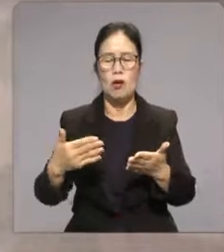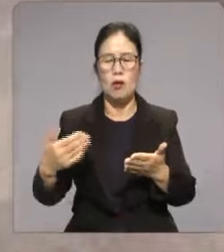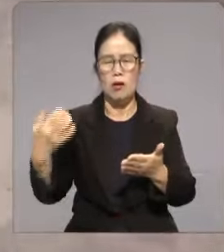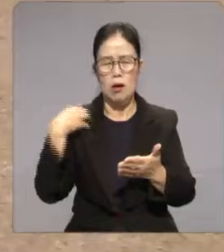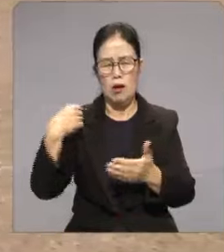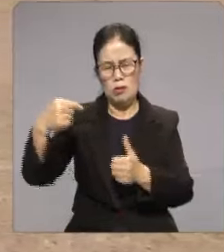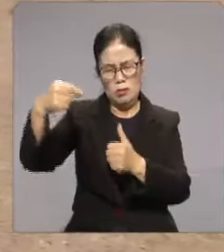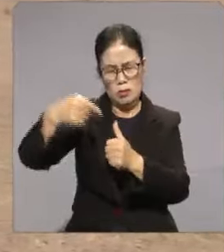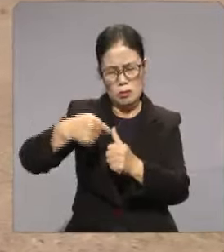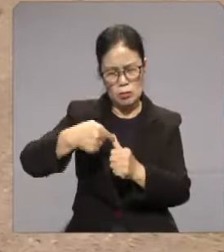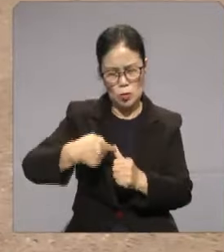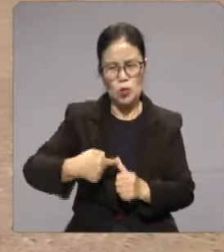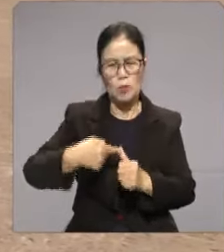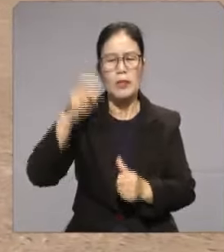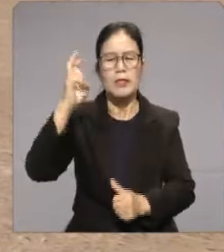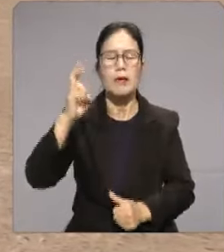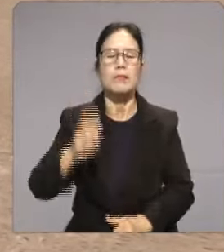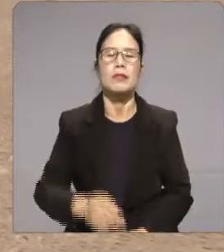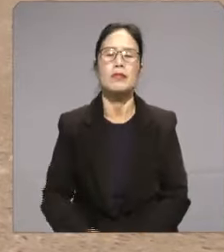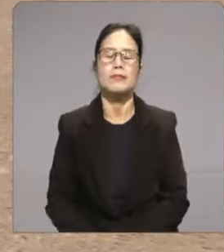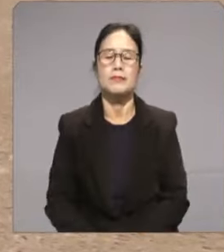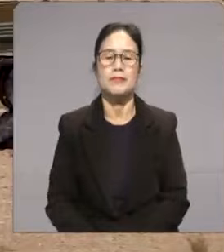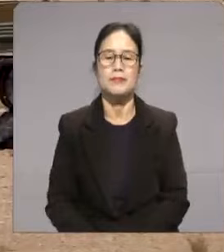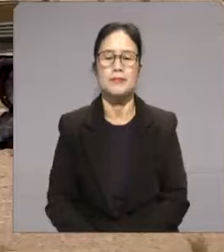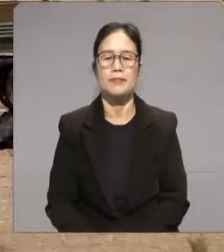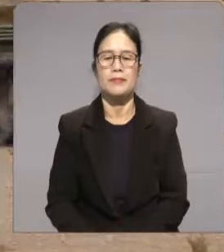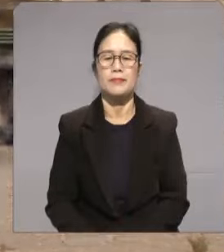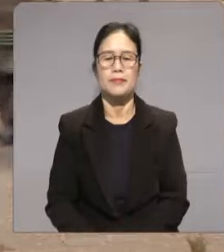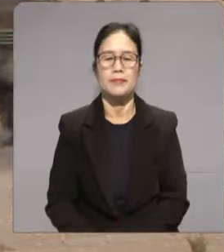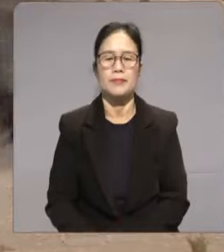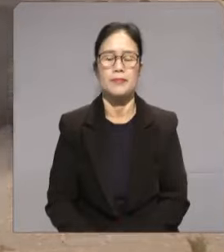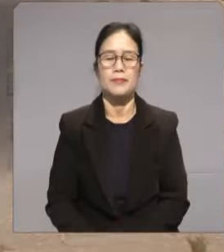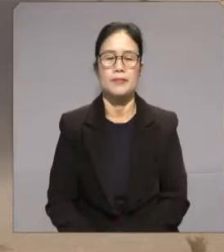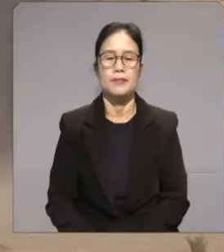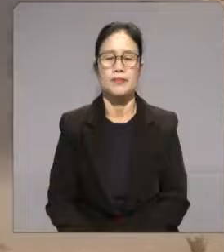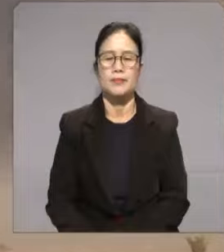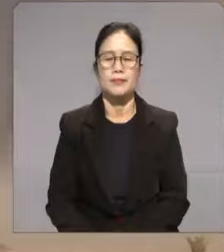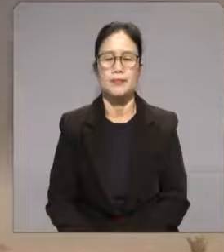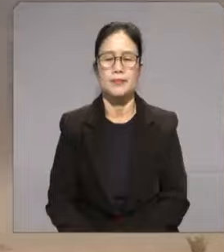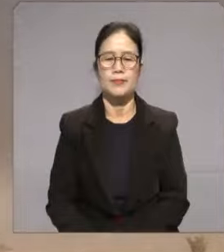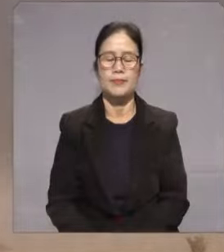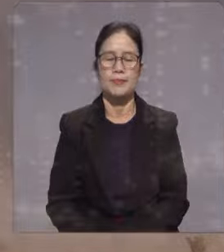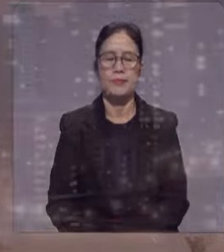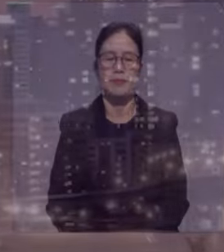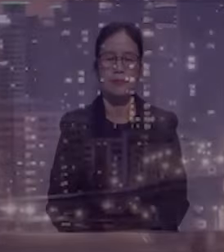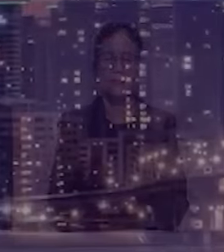관측이 우세합니다. OBS 뉴스 갈태웅입니다.